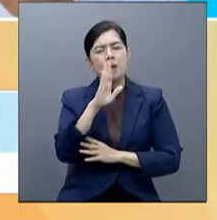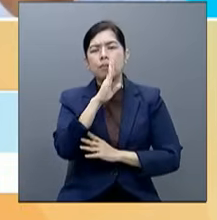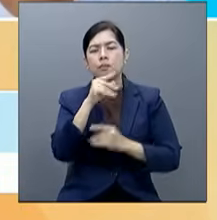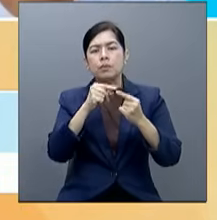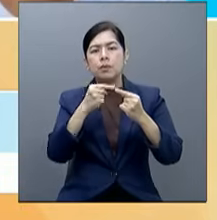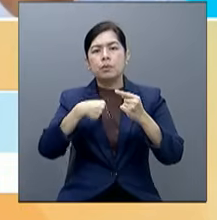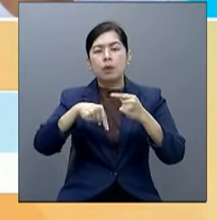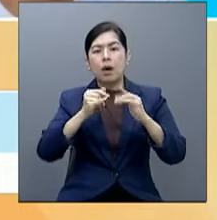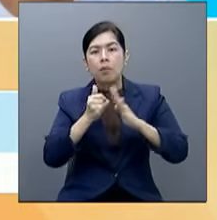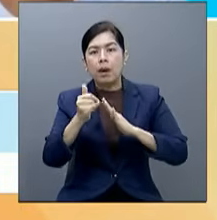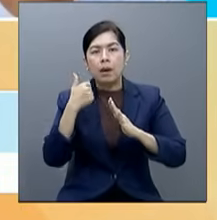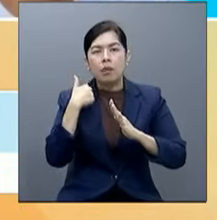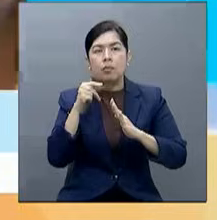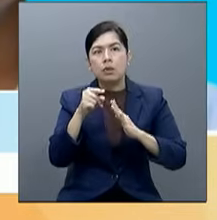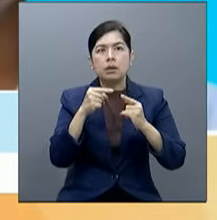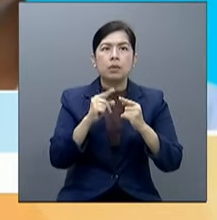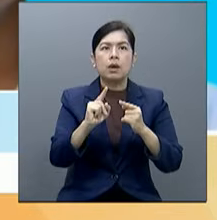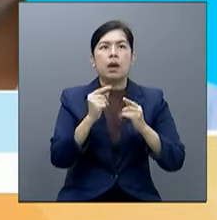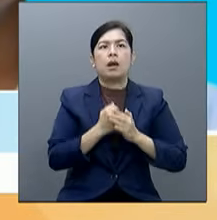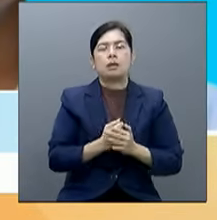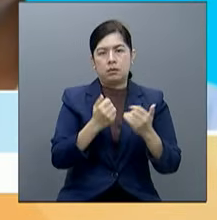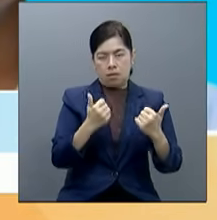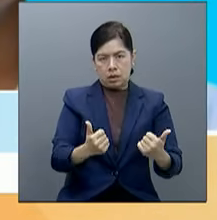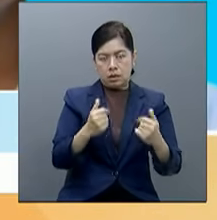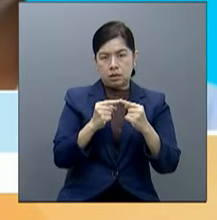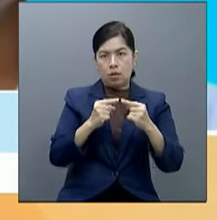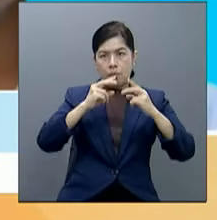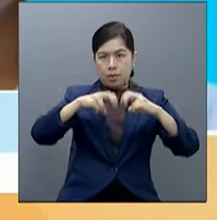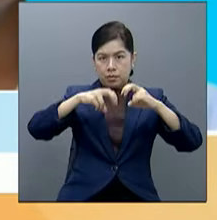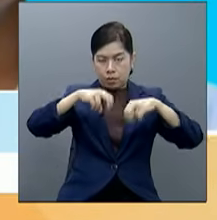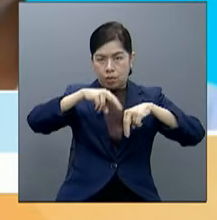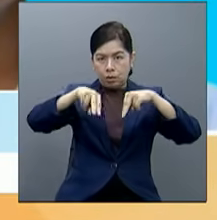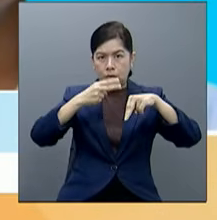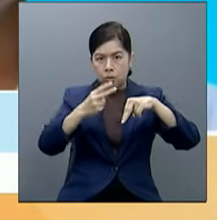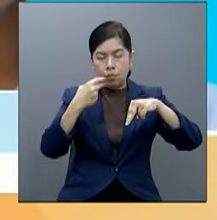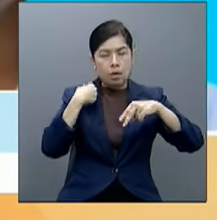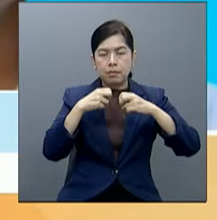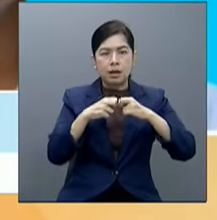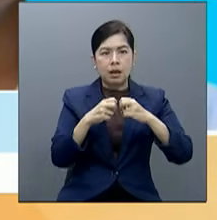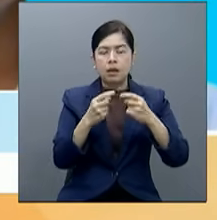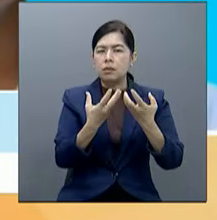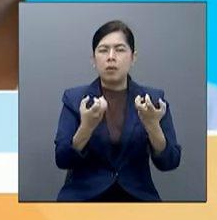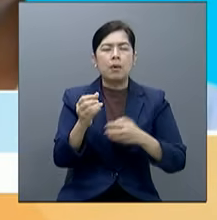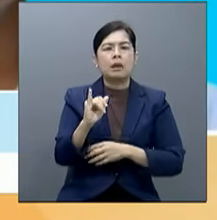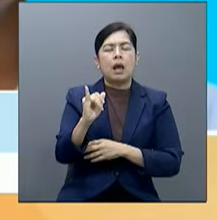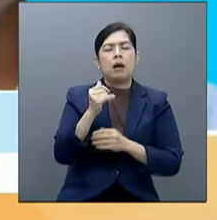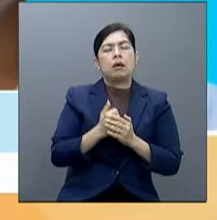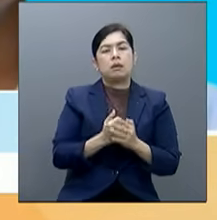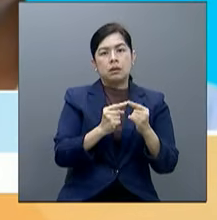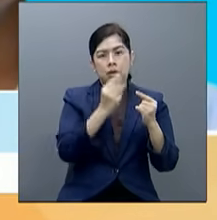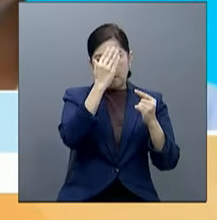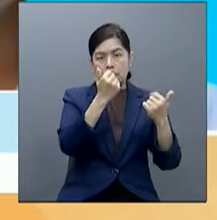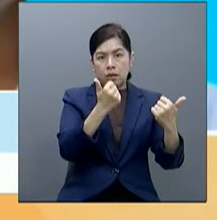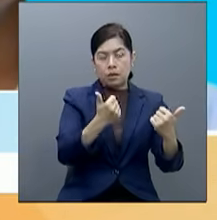ครับ ค่ะเรียกว่ายังไม่ได้สำรวจความเสียหายภายในบ้านของตัวเองเลยด้วยซ้ำนะคะและเห็นว่าหลายคนคือ